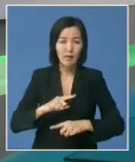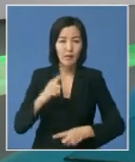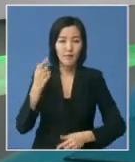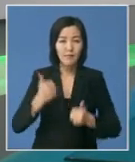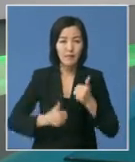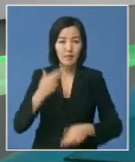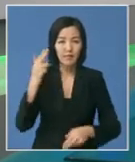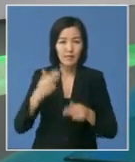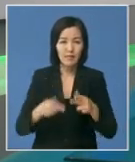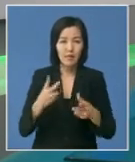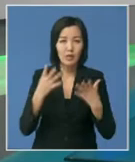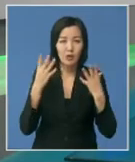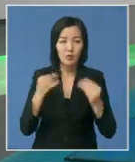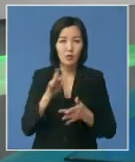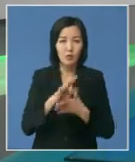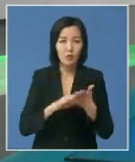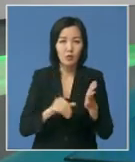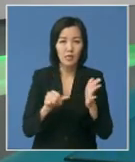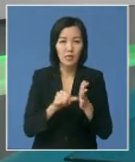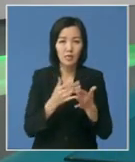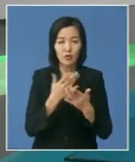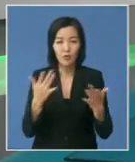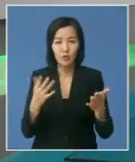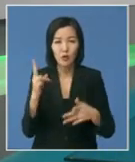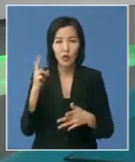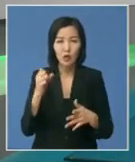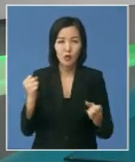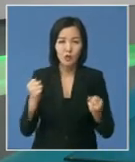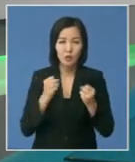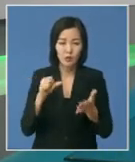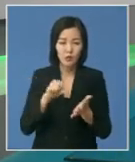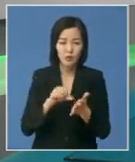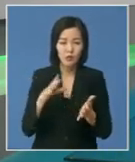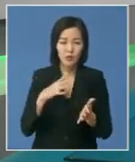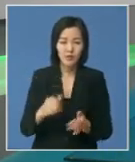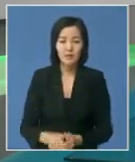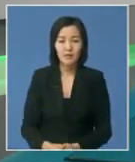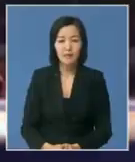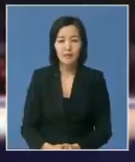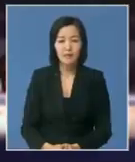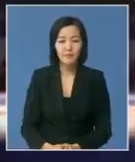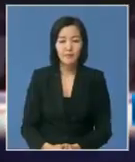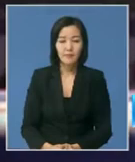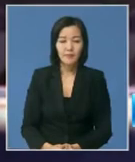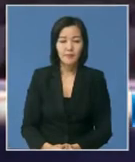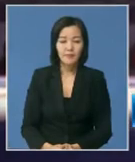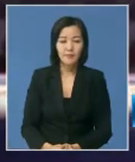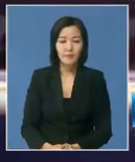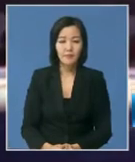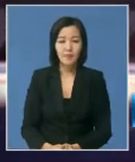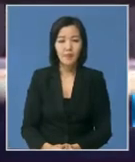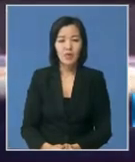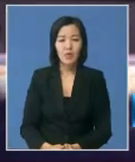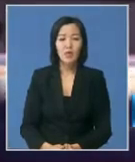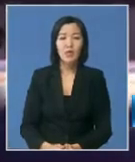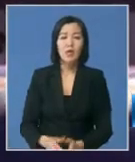күнге созылған жарыста спорттың алты түрі бойынша 200-ге жуық саңлақ бақ сынады. Конфедерация кубогының